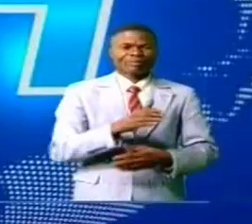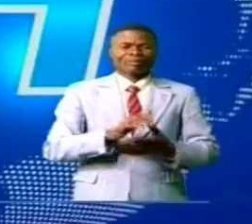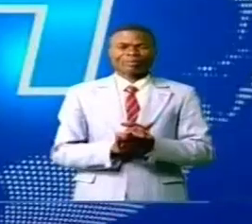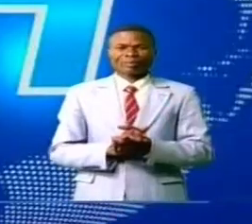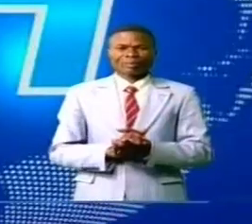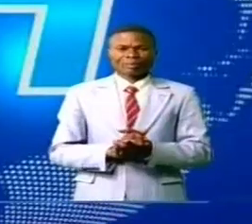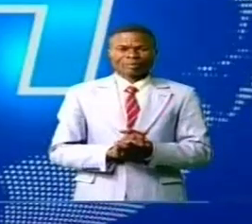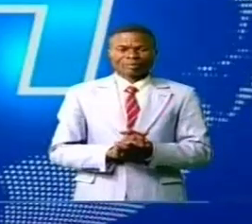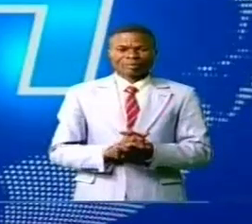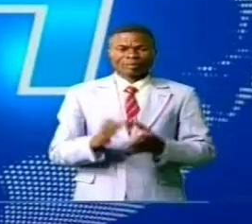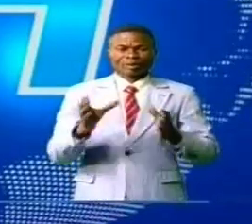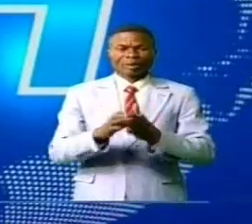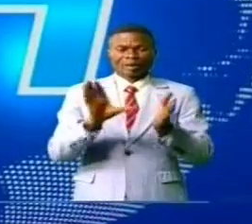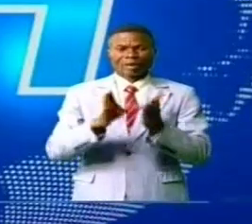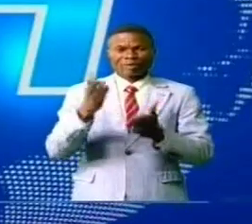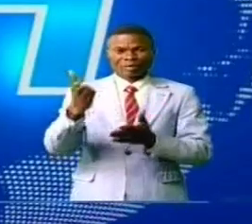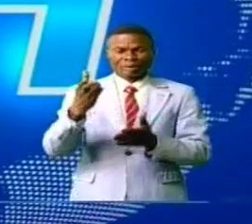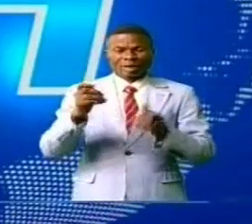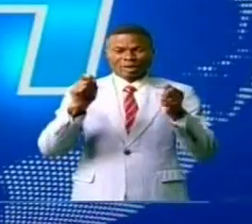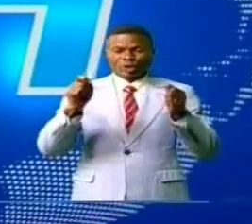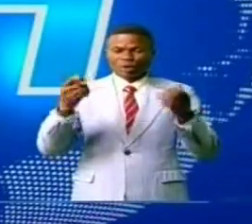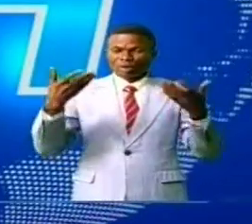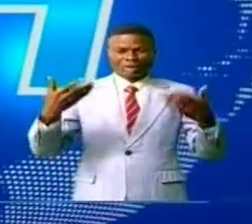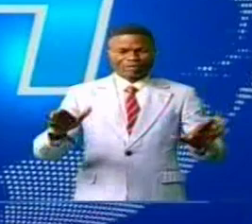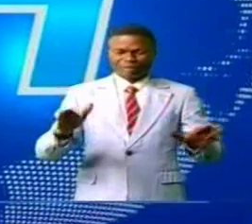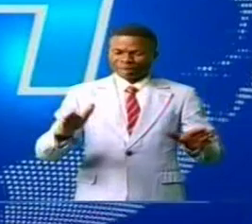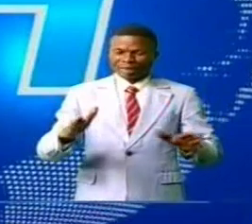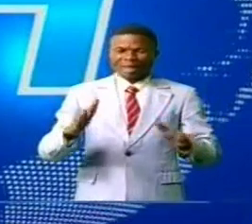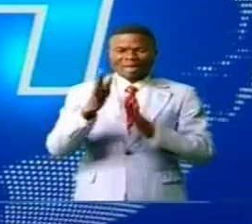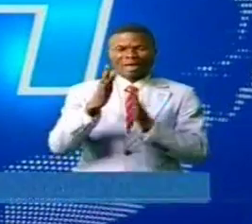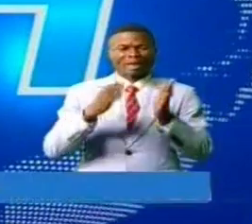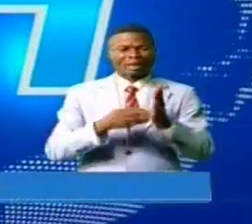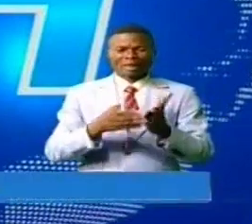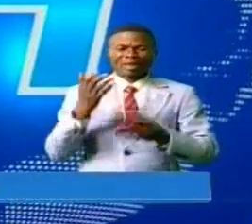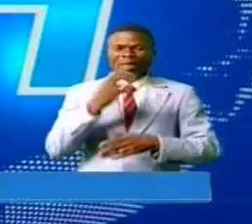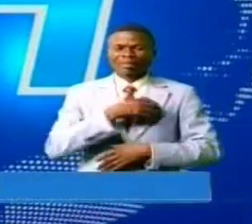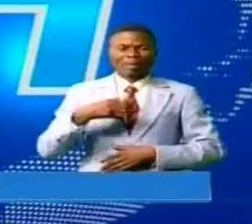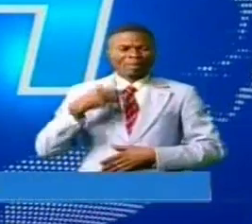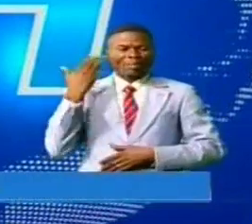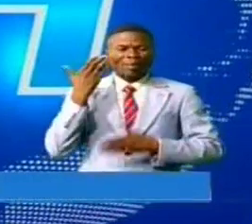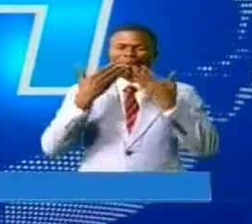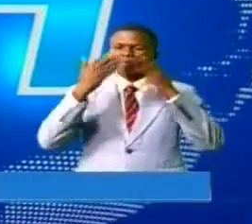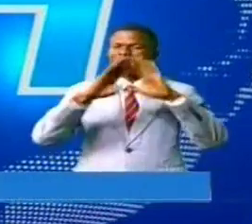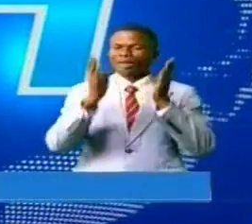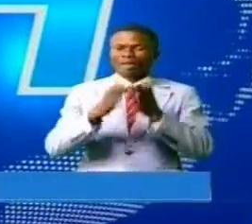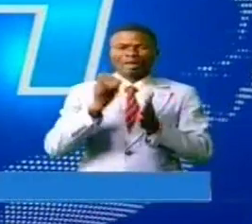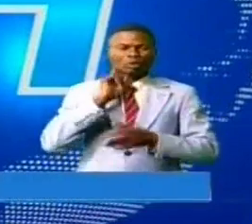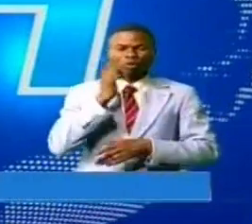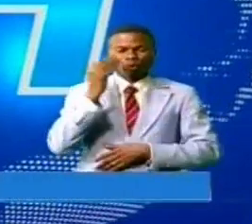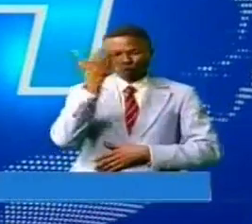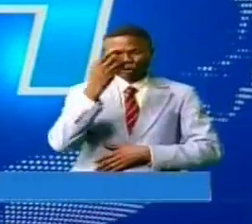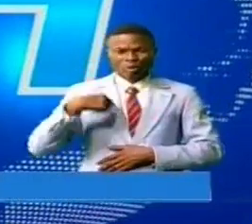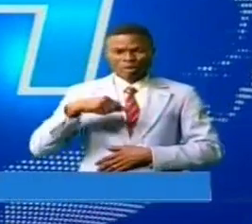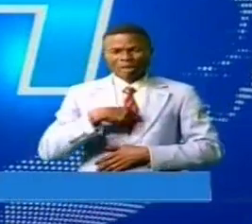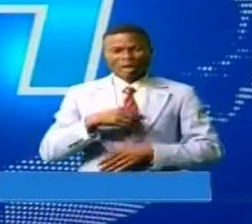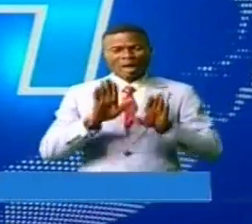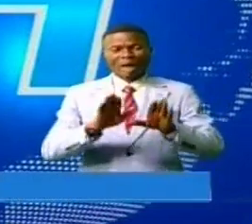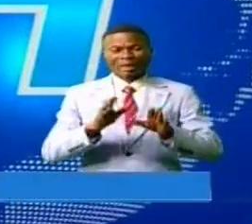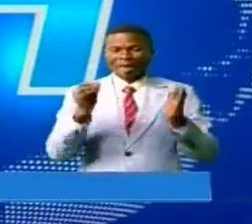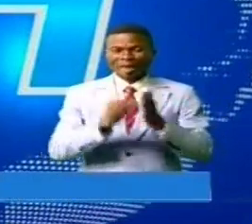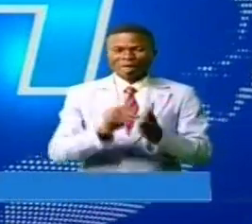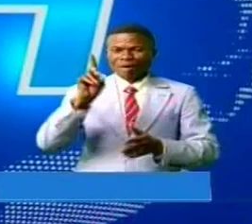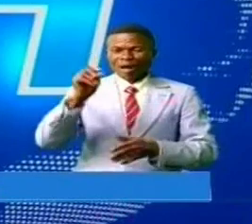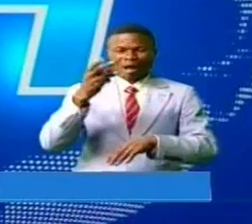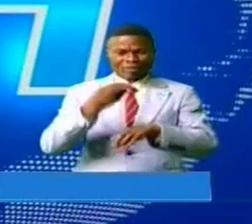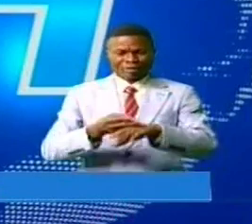Et c'est avec ce reportage que nous terminons ce journal des 19h. Mesdames et messieurs, merci de votre attention soutenue. Ne